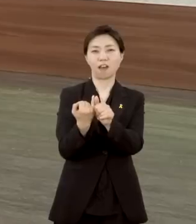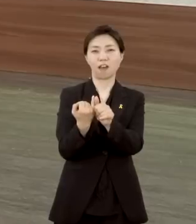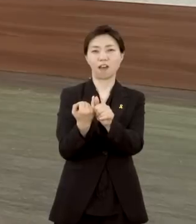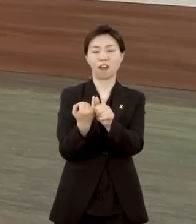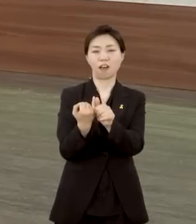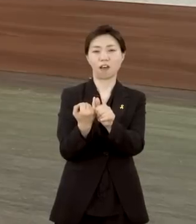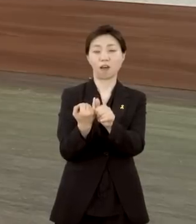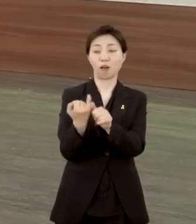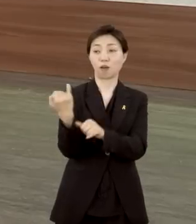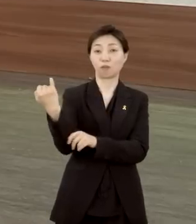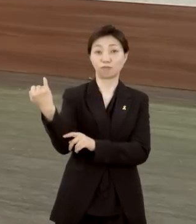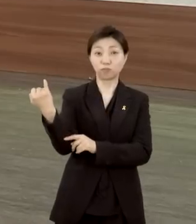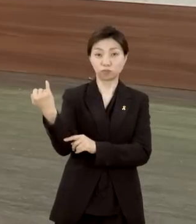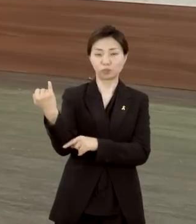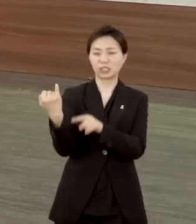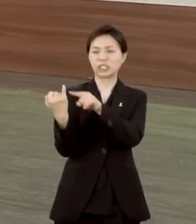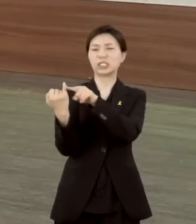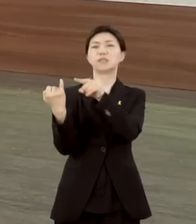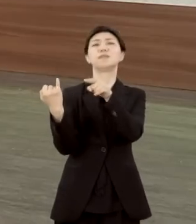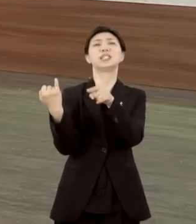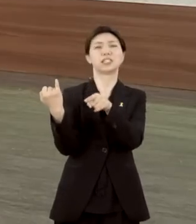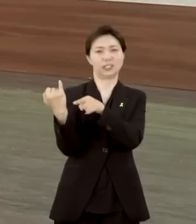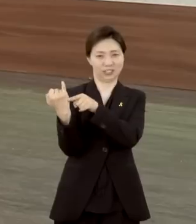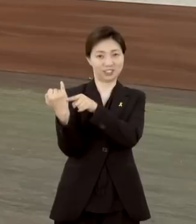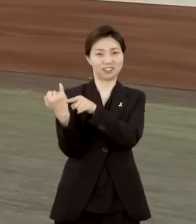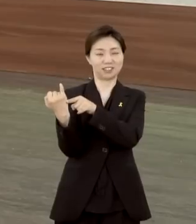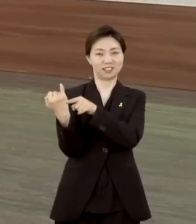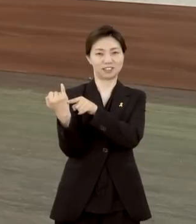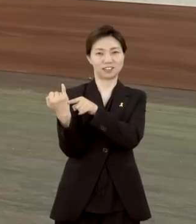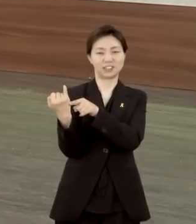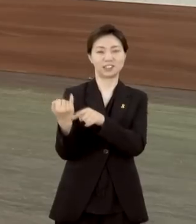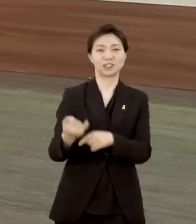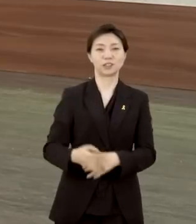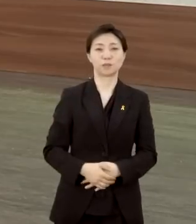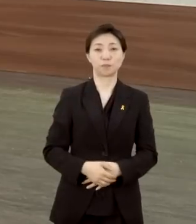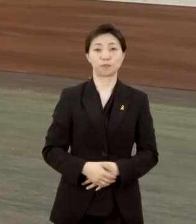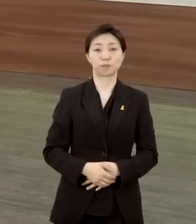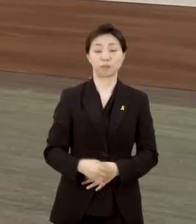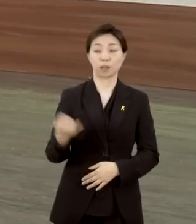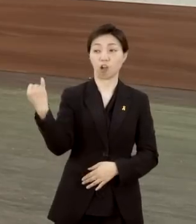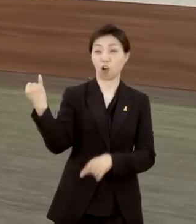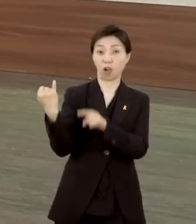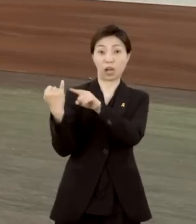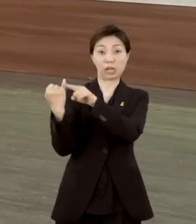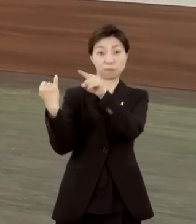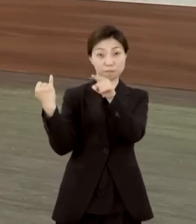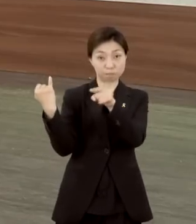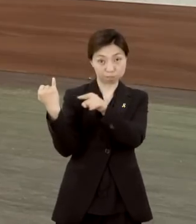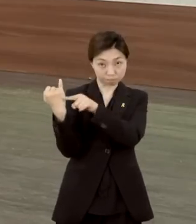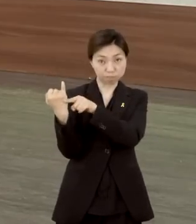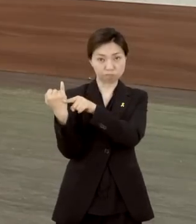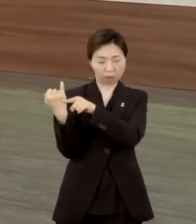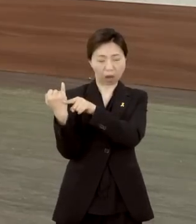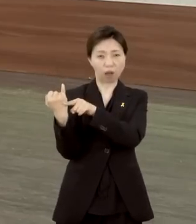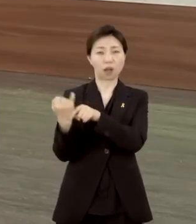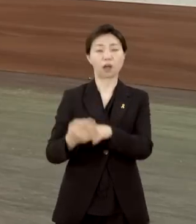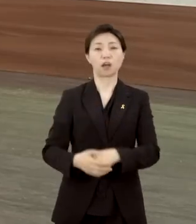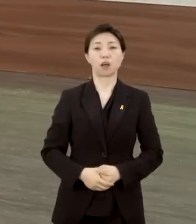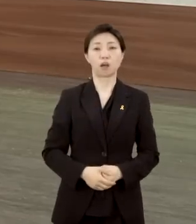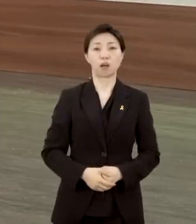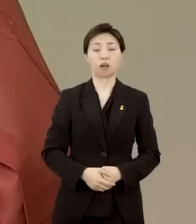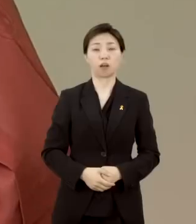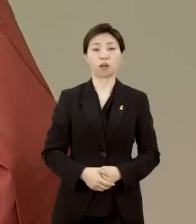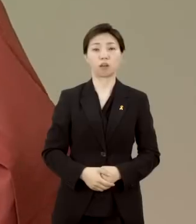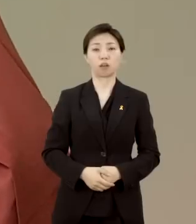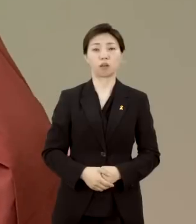결혼을 하고 그리고 부인이 아이를 가졌다고 합니다 아이를 가졌는데